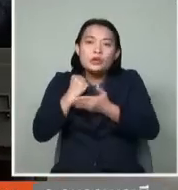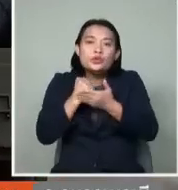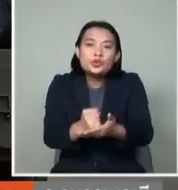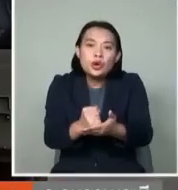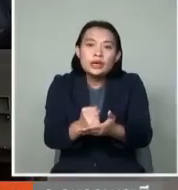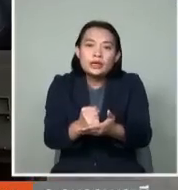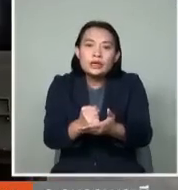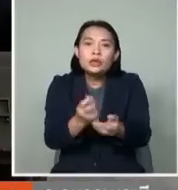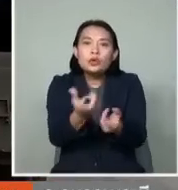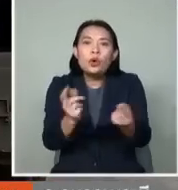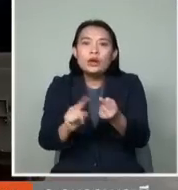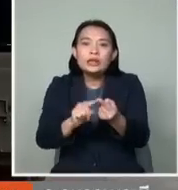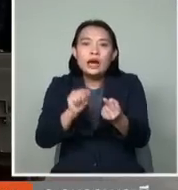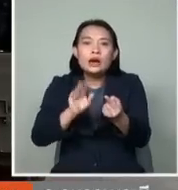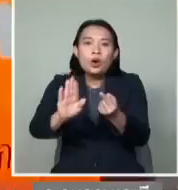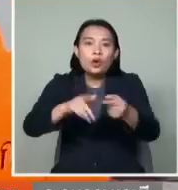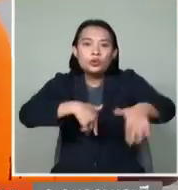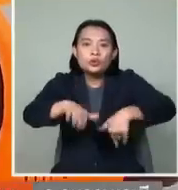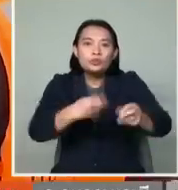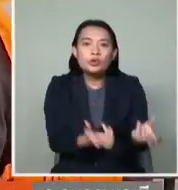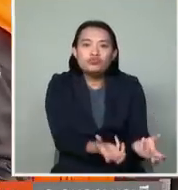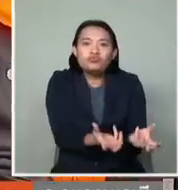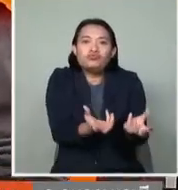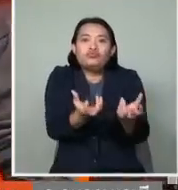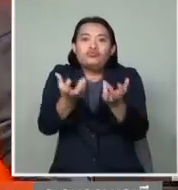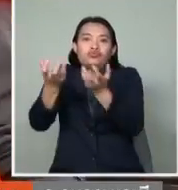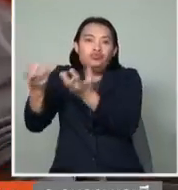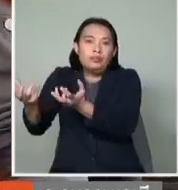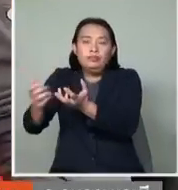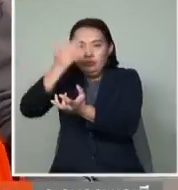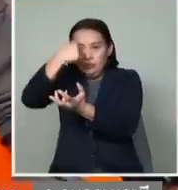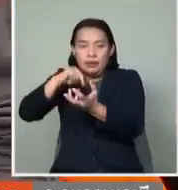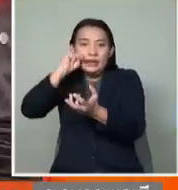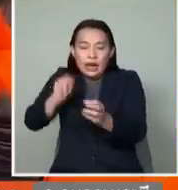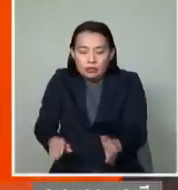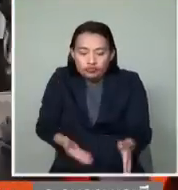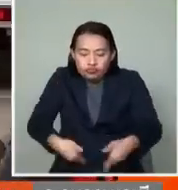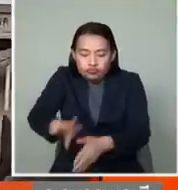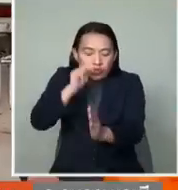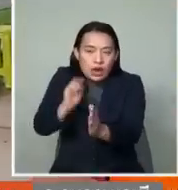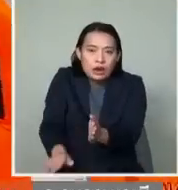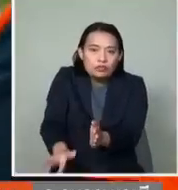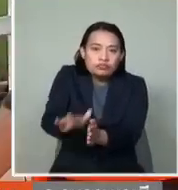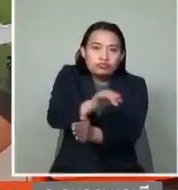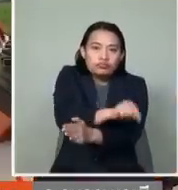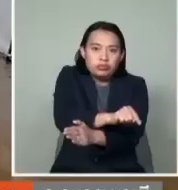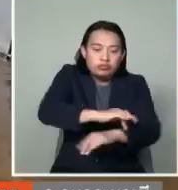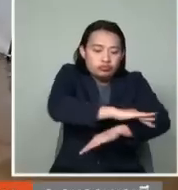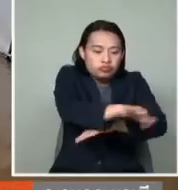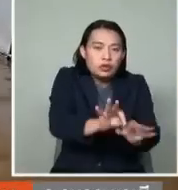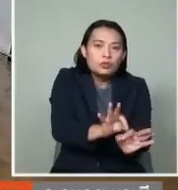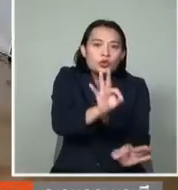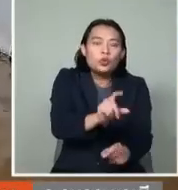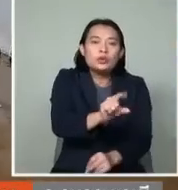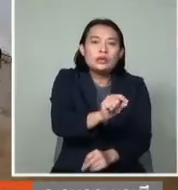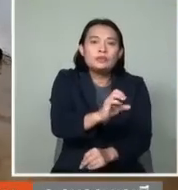ขนย้ายข้าวของเครื่องใช้ไฟฟ้าออกจากบ้านเรือนนะครับเพราะว่าตอนนี้เริ่มมีน้ำไหลเข้าท่วมบริเวณพื้นที่สูงประมาณ20เ